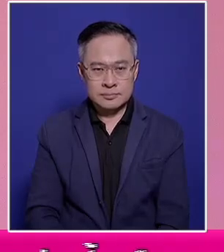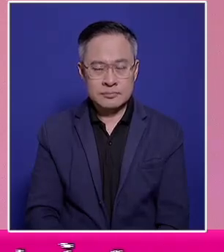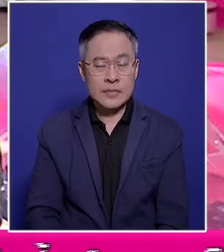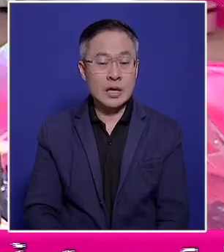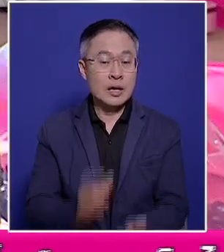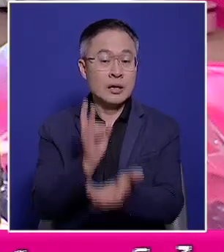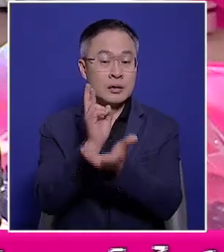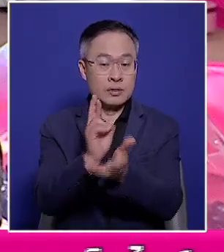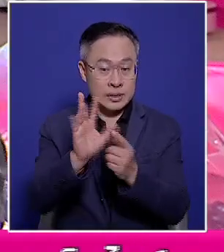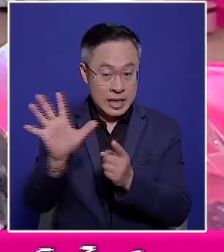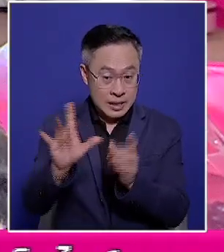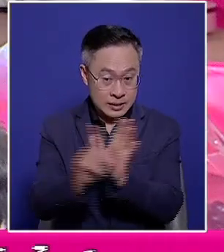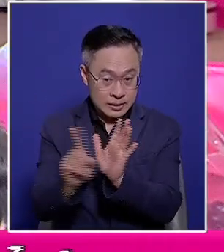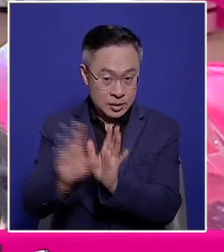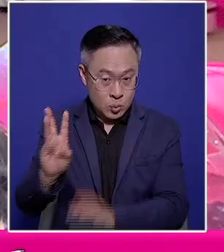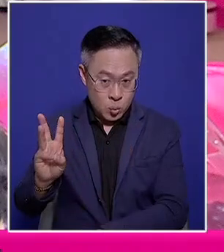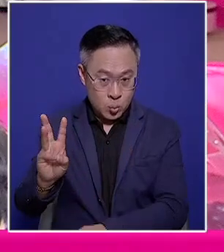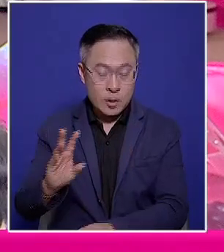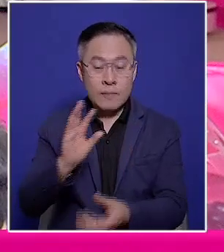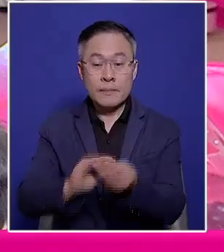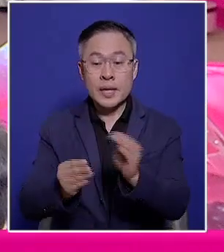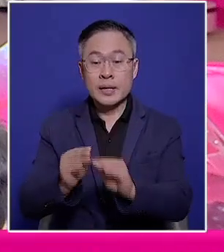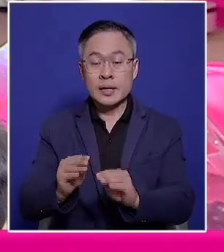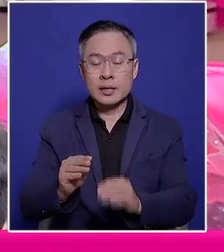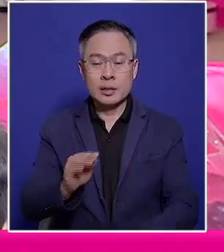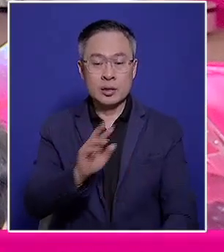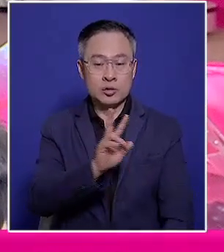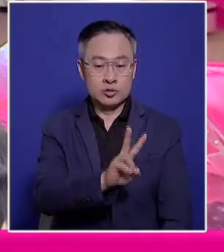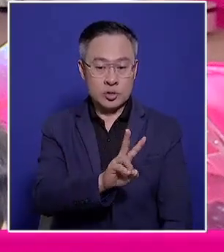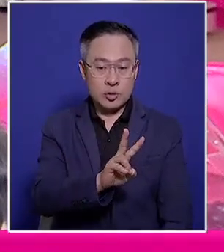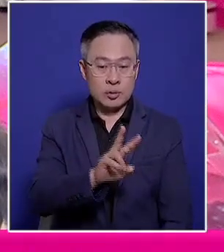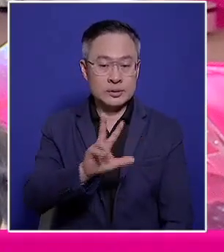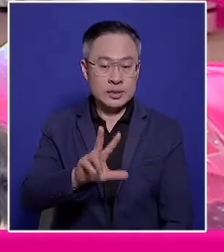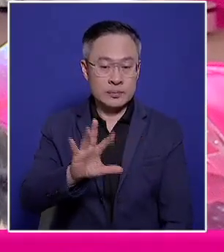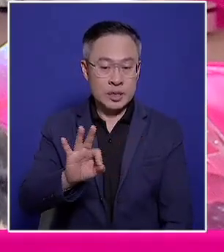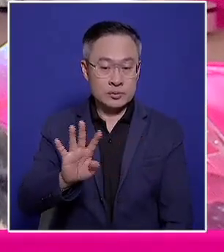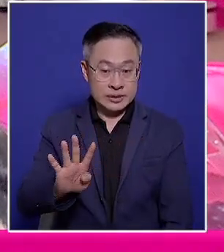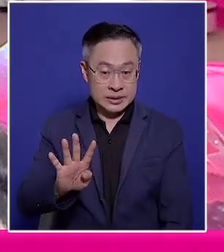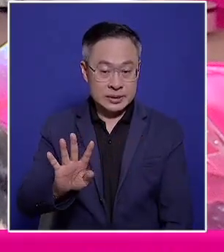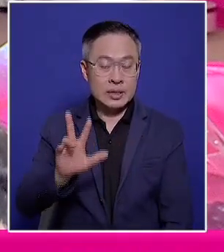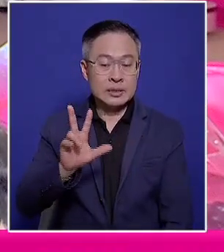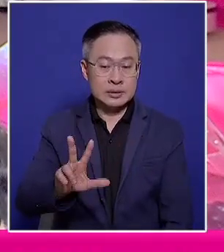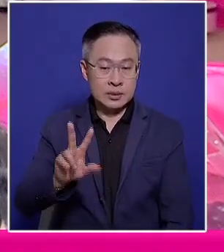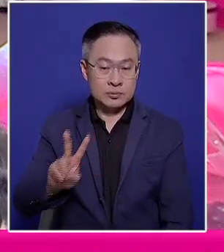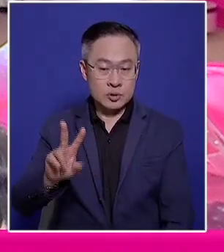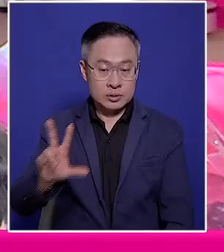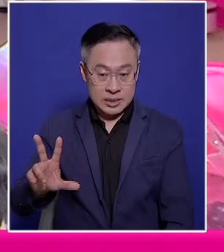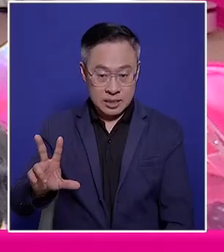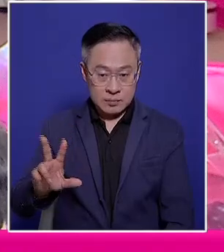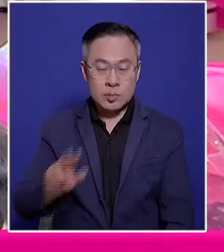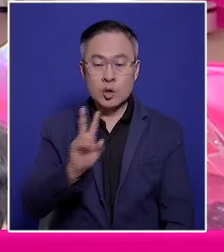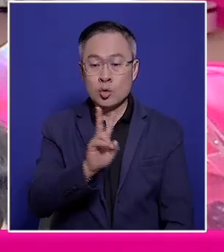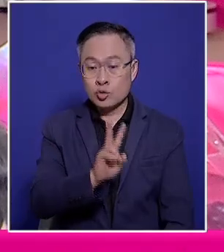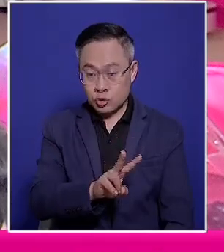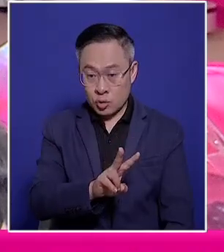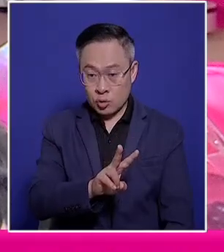อันดับที่5หมุนครั้งที่6เลขที่ออก2 3 9 4 3 2 3